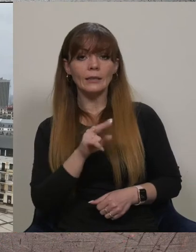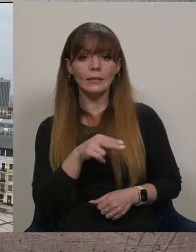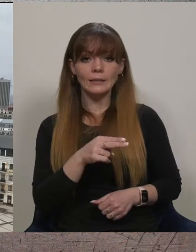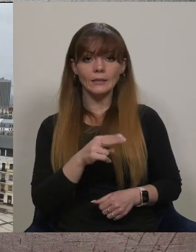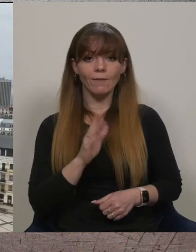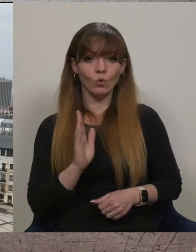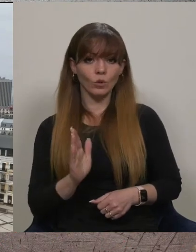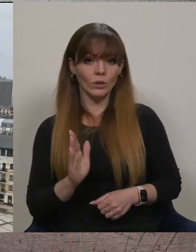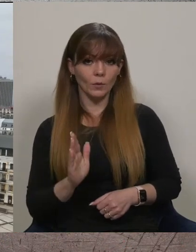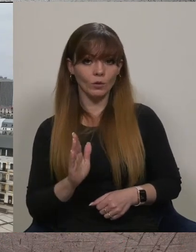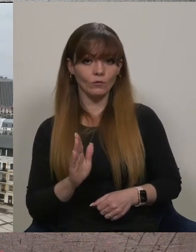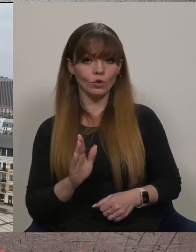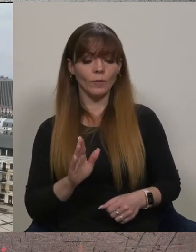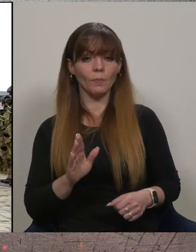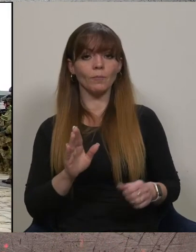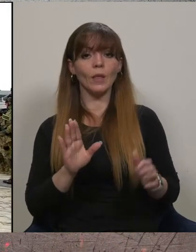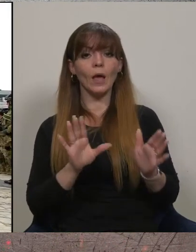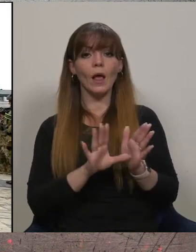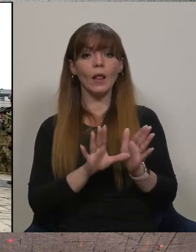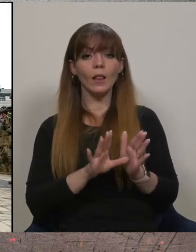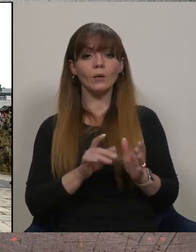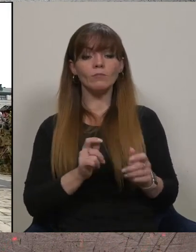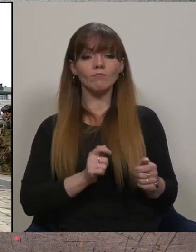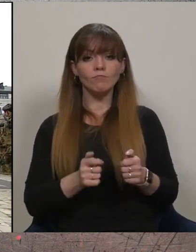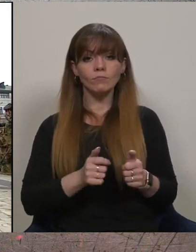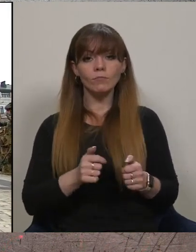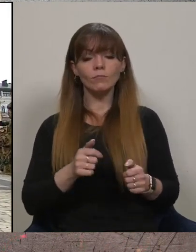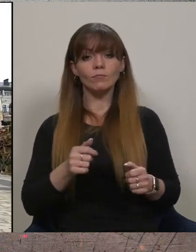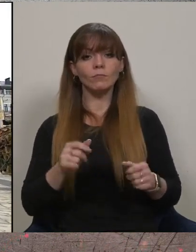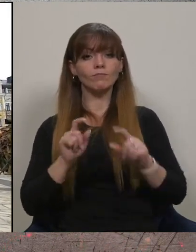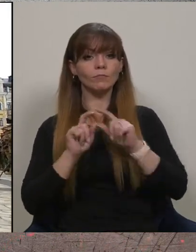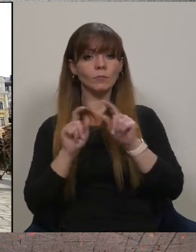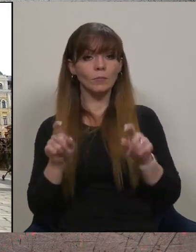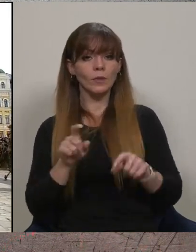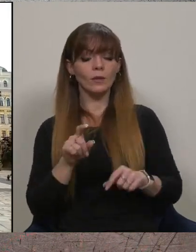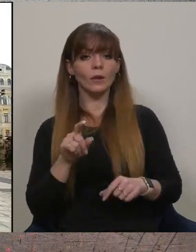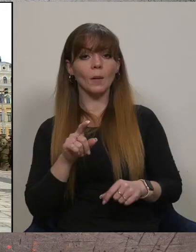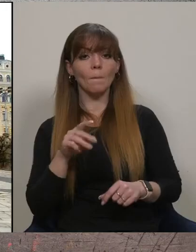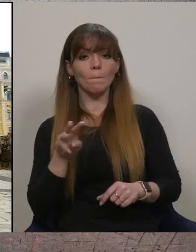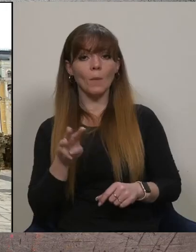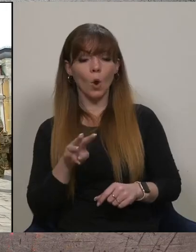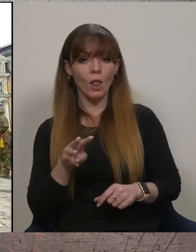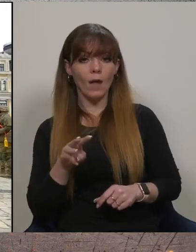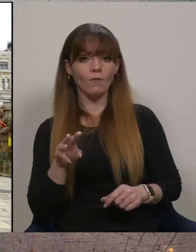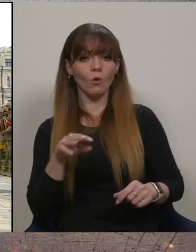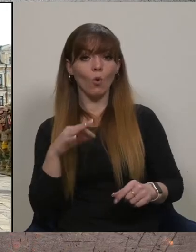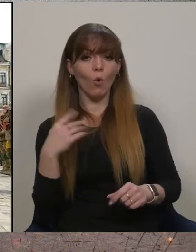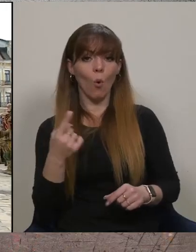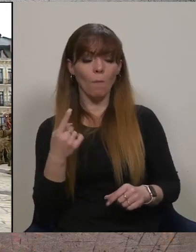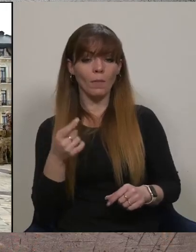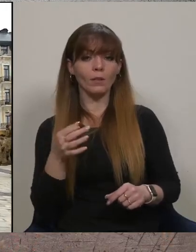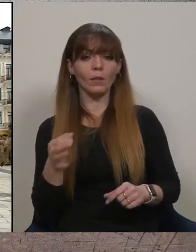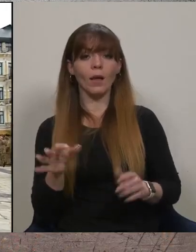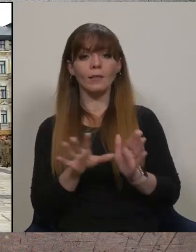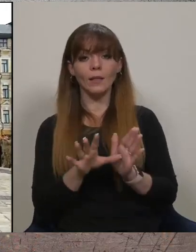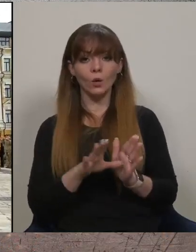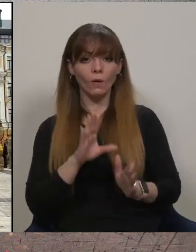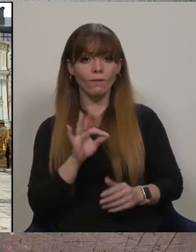Володимировича, електромонтера філії акціонерного товариства «Миколаївобленерго» Вознесенського